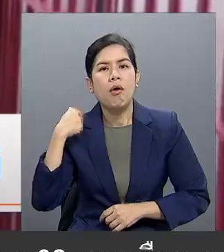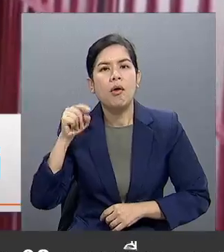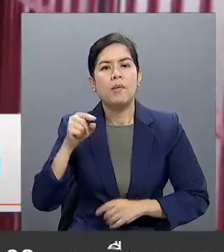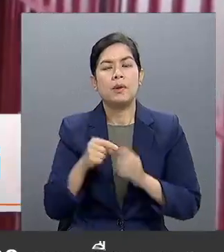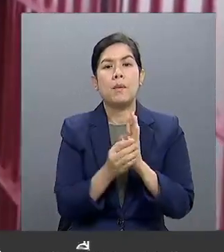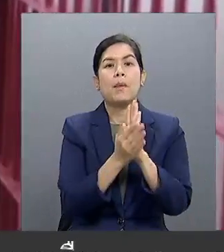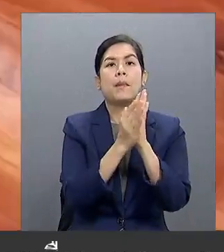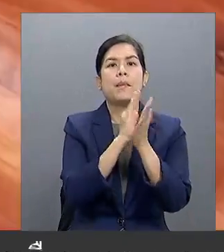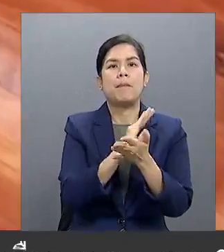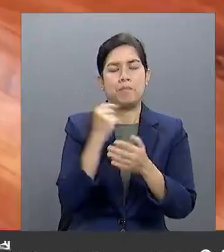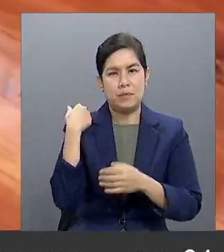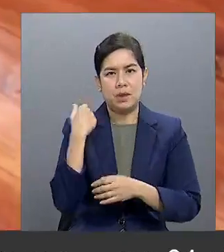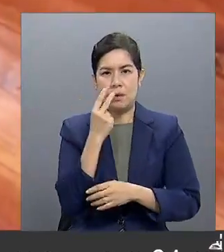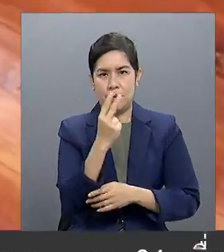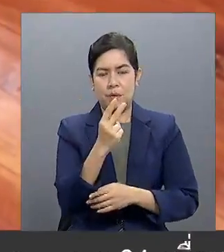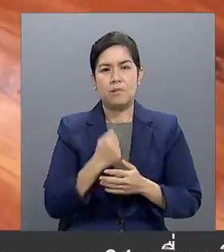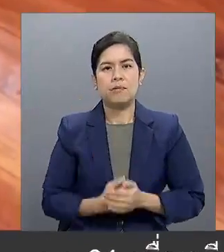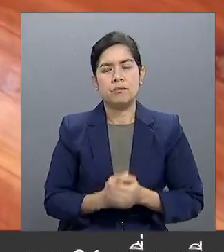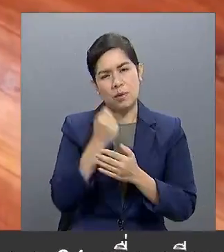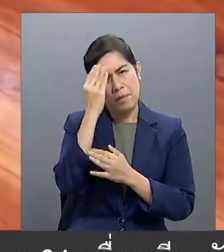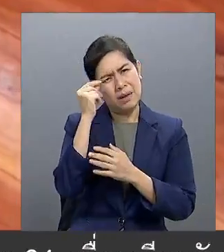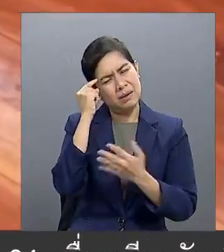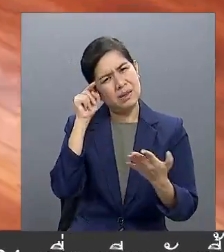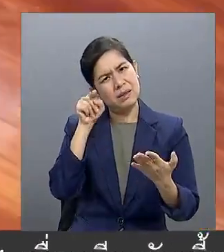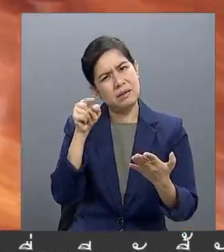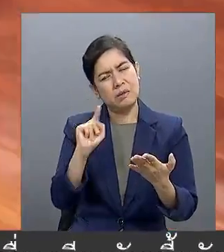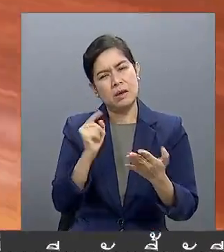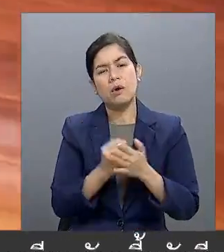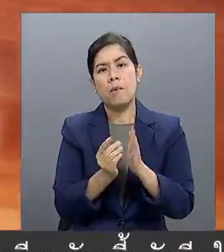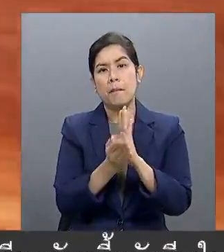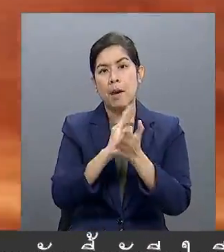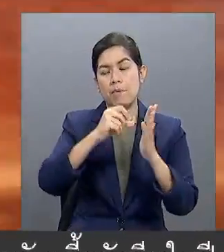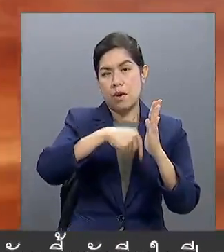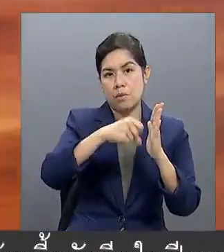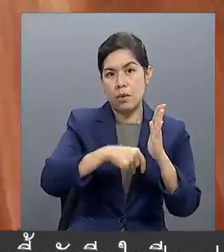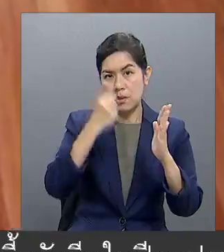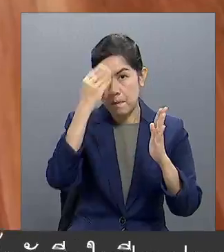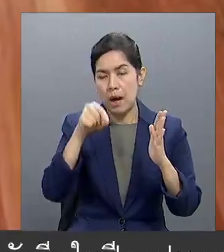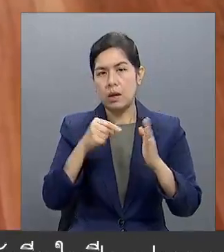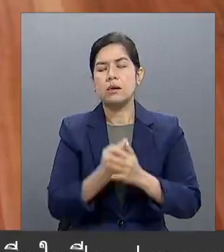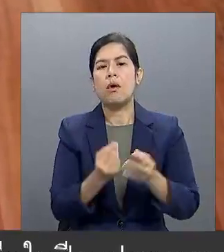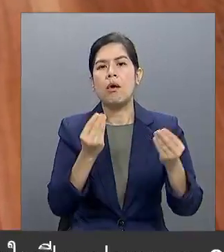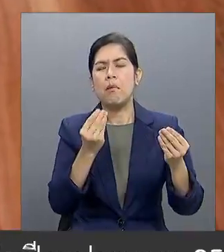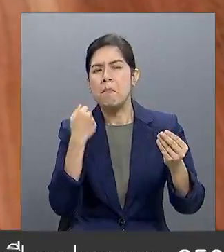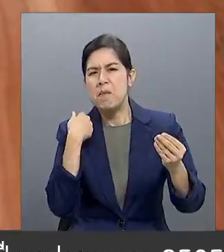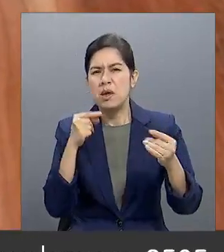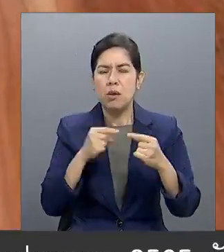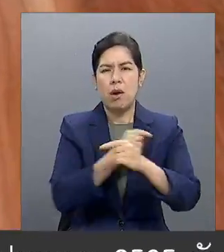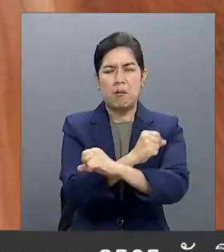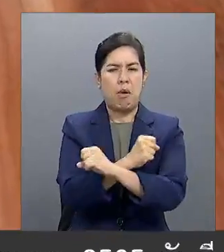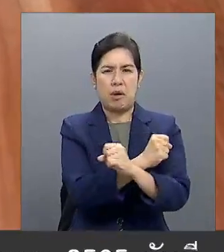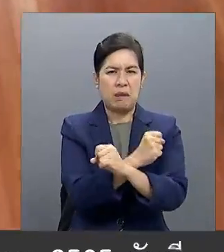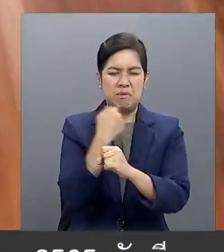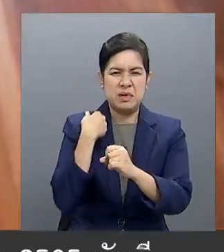าดูจุดประสงค์กันหน่อยว่าทำไมจู่ๆถึงต้องปรับปรุงกันนะครับเพื่อให้เกิดความแข็งแรงในการคุมขังนะครับออกแบบเหล็กให้มันแข็งแรงนิด